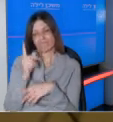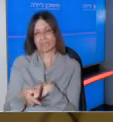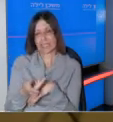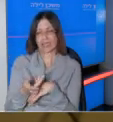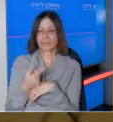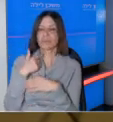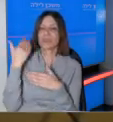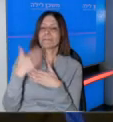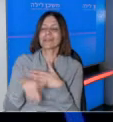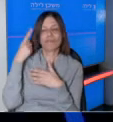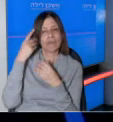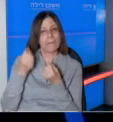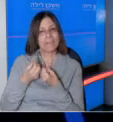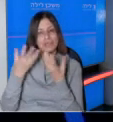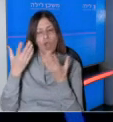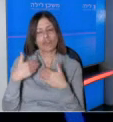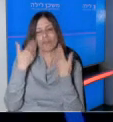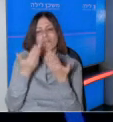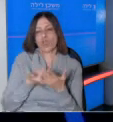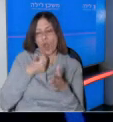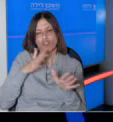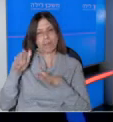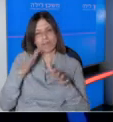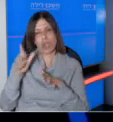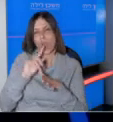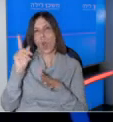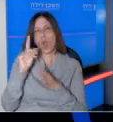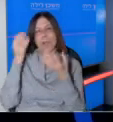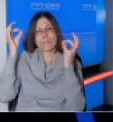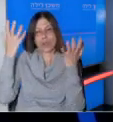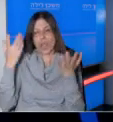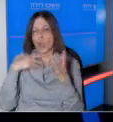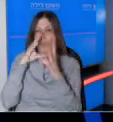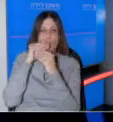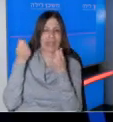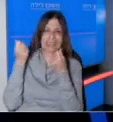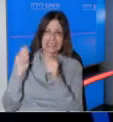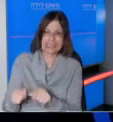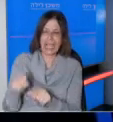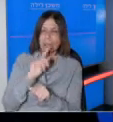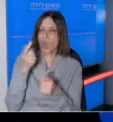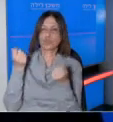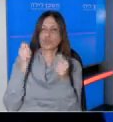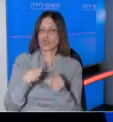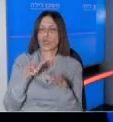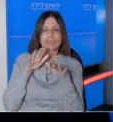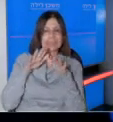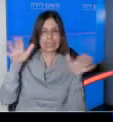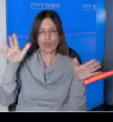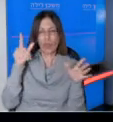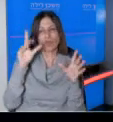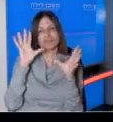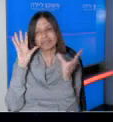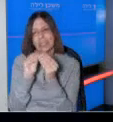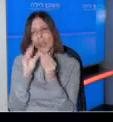יום, הבשורה שמביא לנו ראש הממשלה, היא לא יוצאת דופן, לא דובר על סגרים, לא סוגרים שדה תעופה, הוא בסך